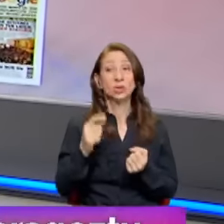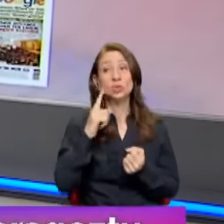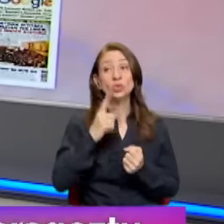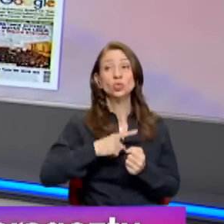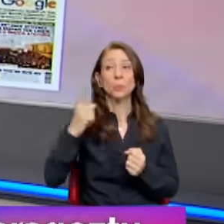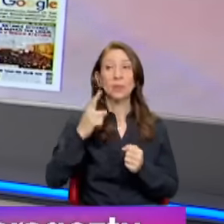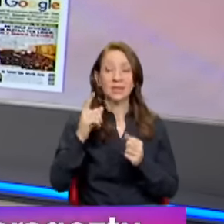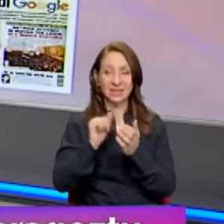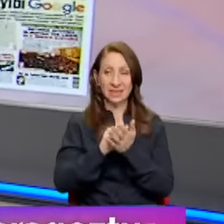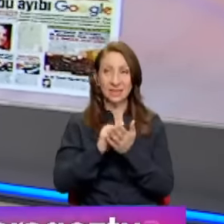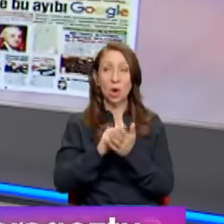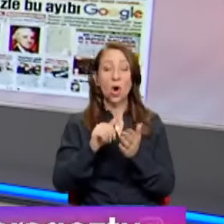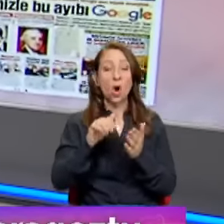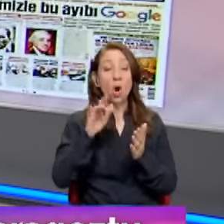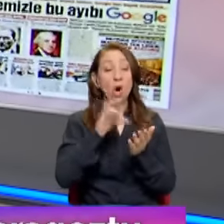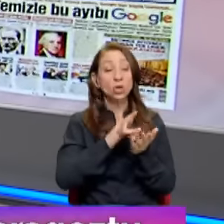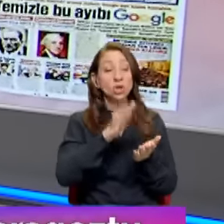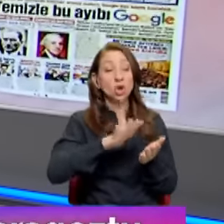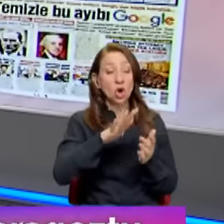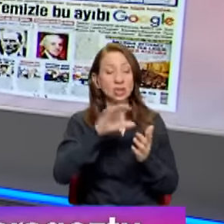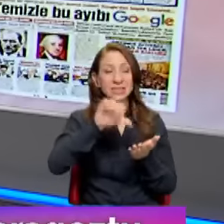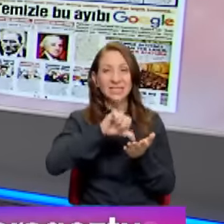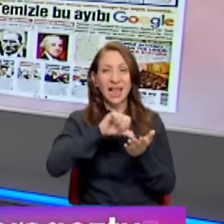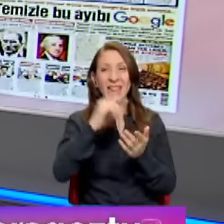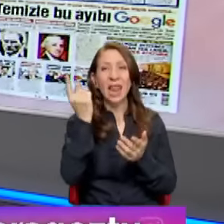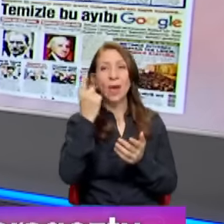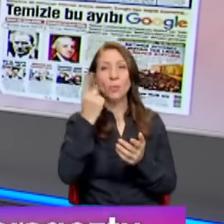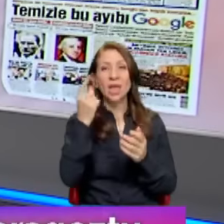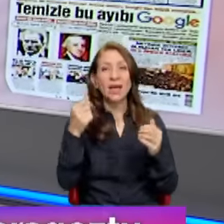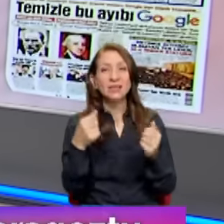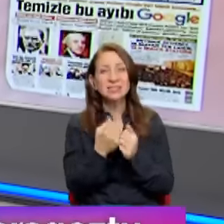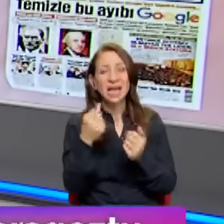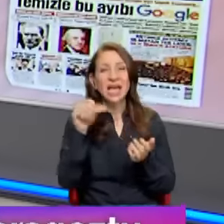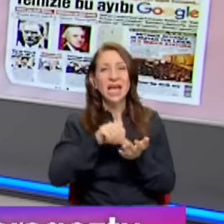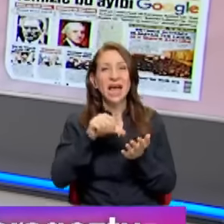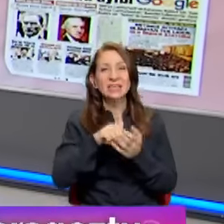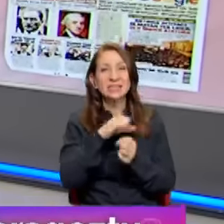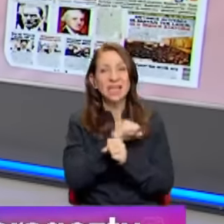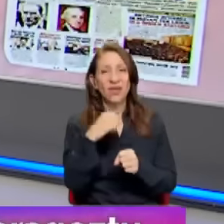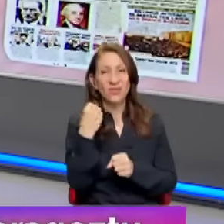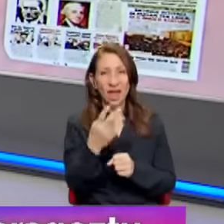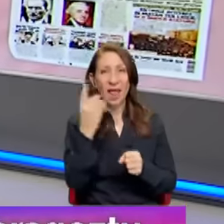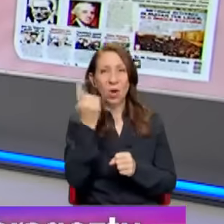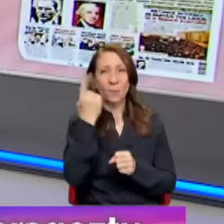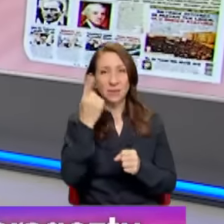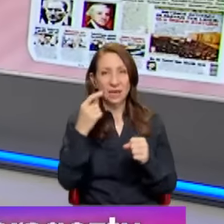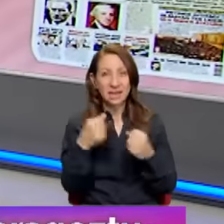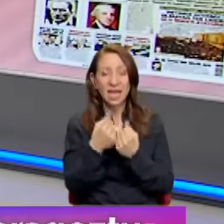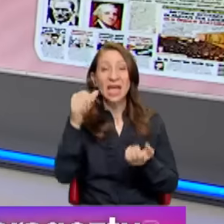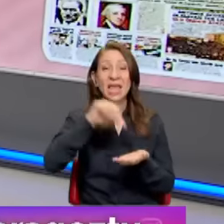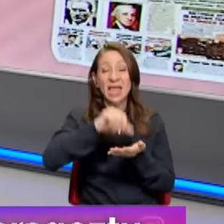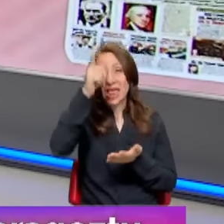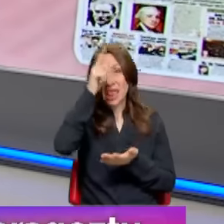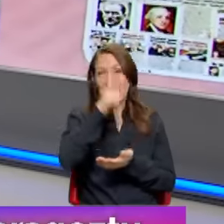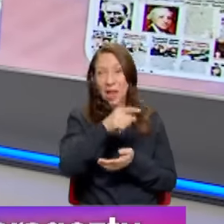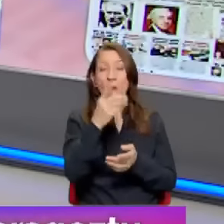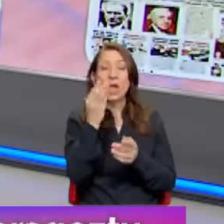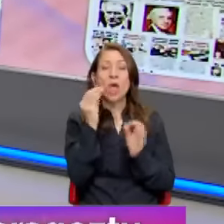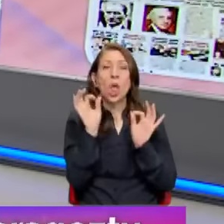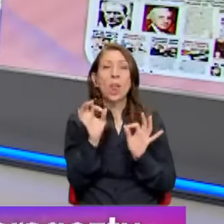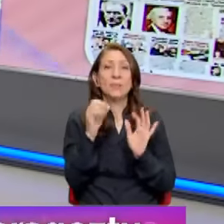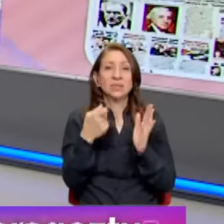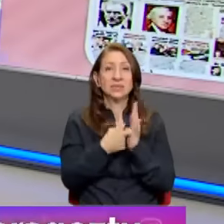Gazetesi Ortadoğu sisli İran'daki o helikopter kazası İran'ı sarsan helikopter kazası İran'ın iki önemli